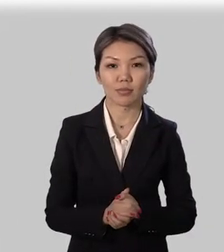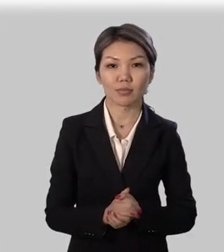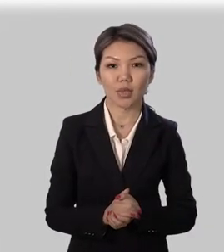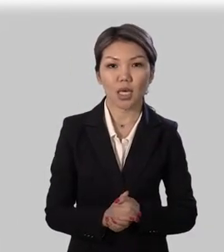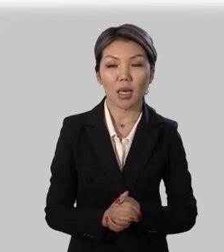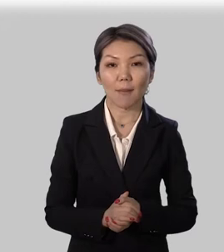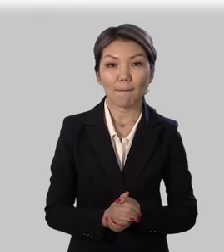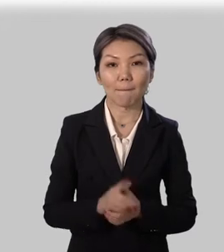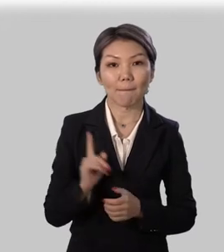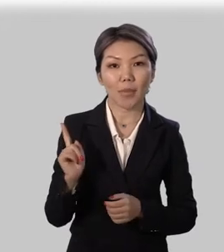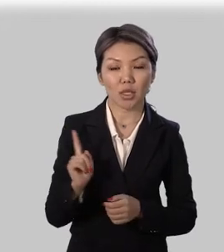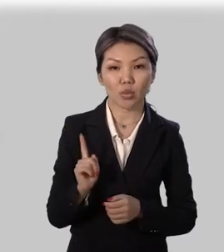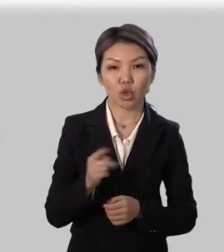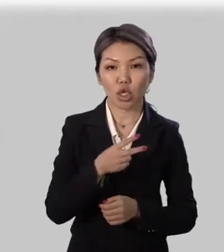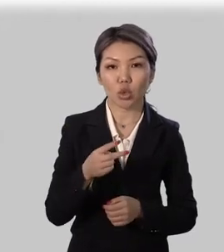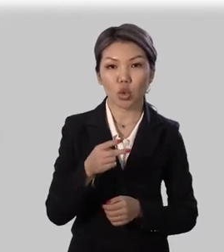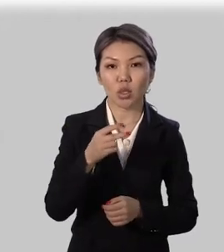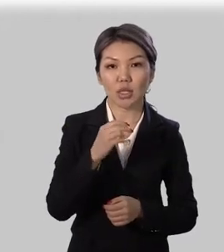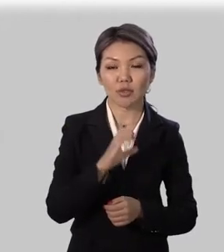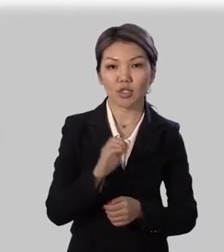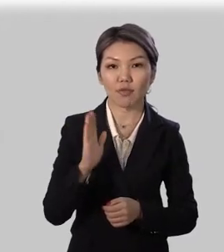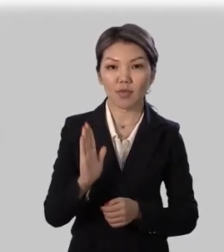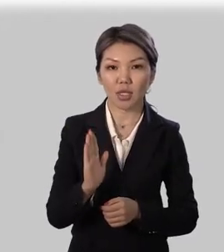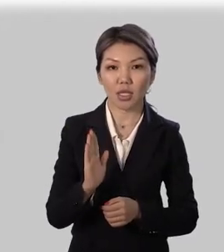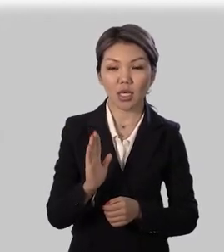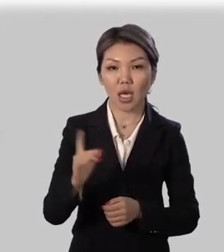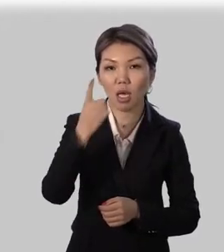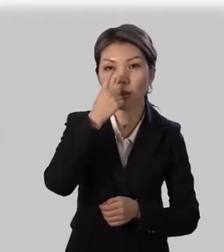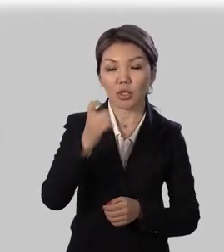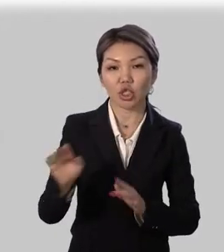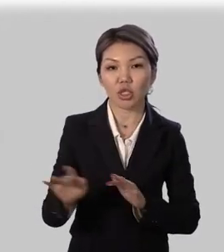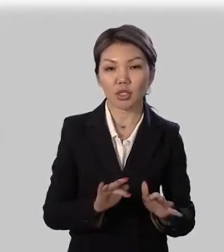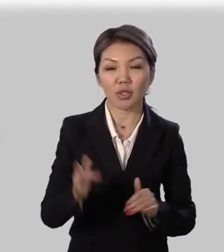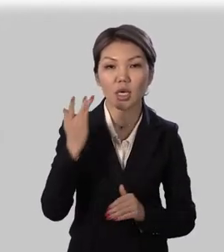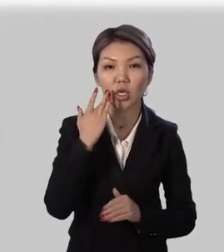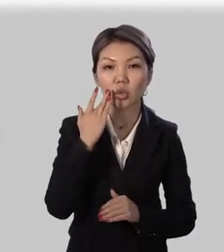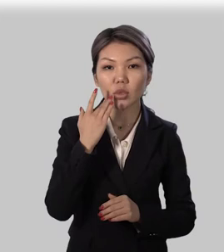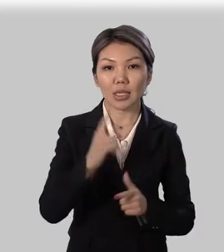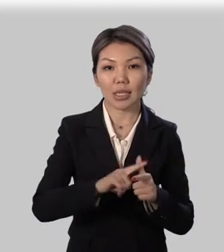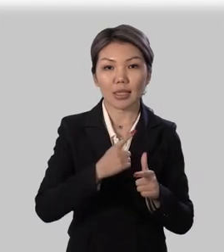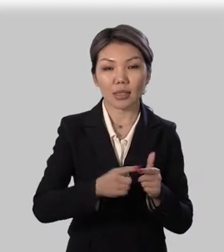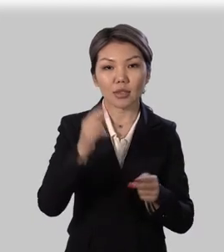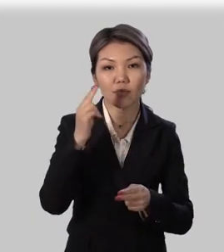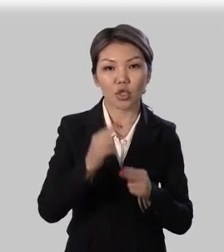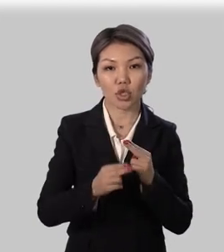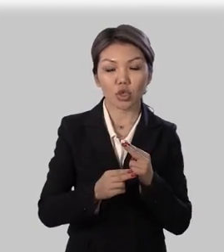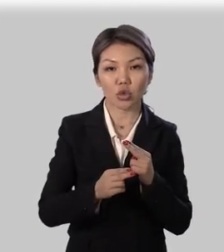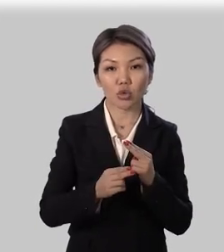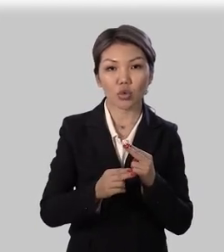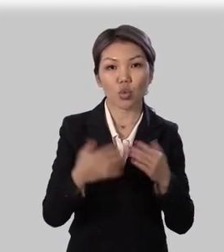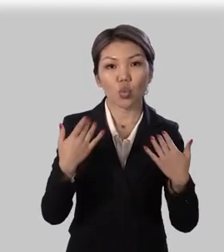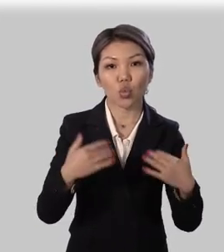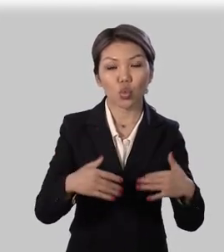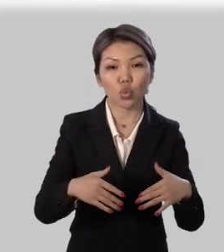потому что глагол совершенного вида обозначает действие которое либо завершено оно